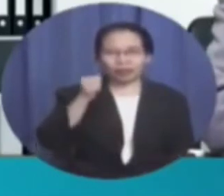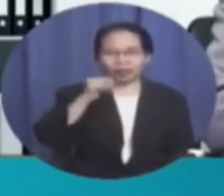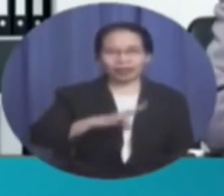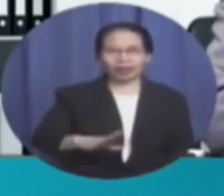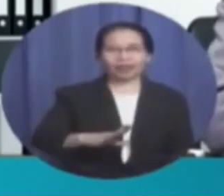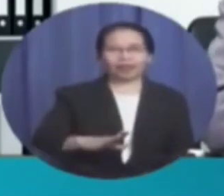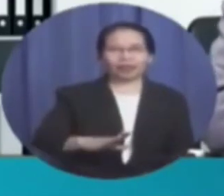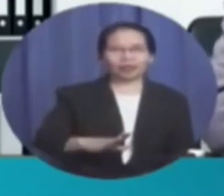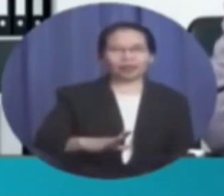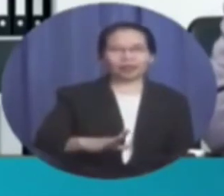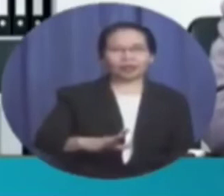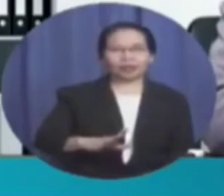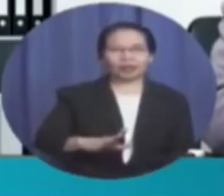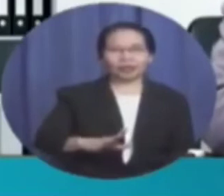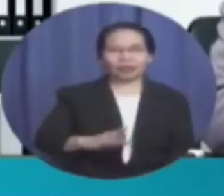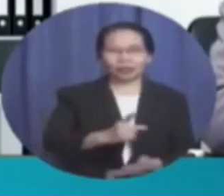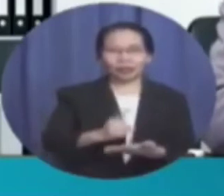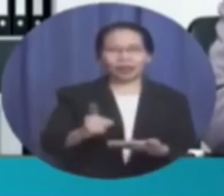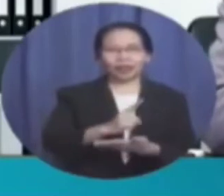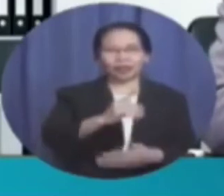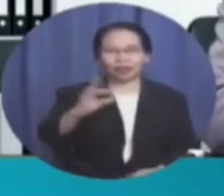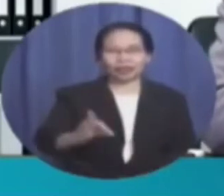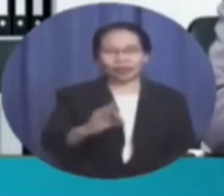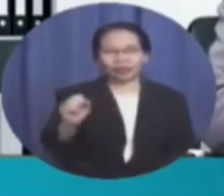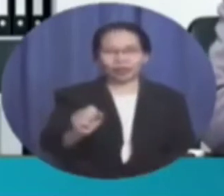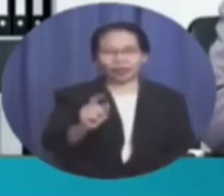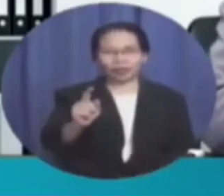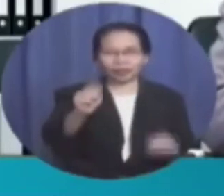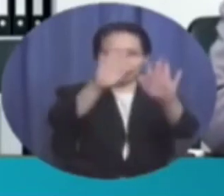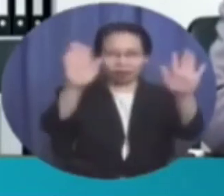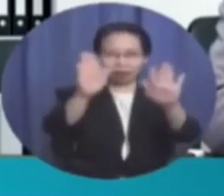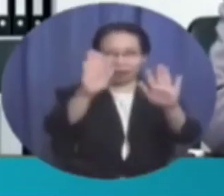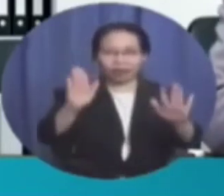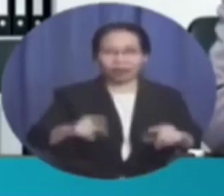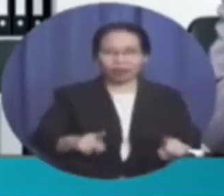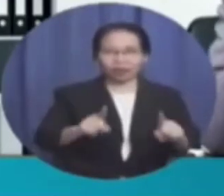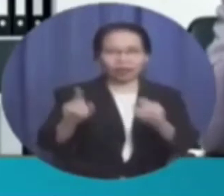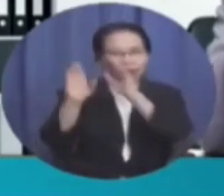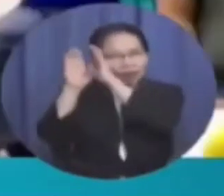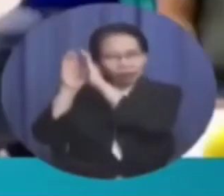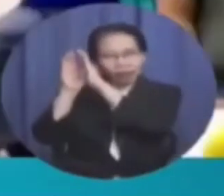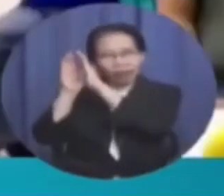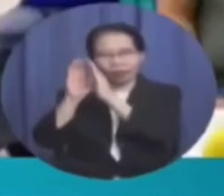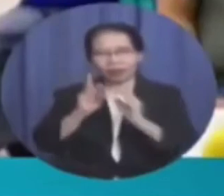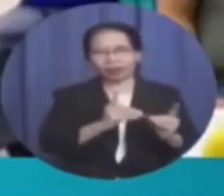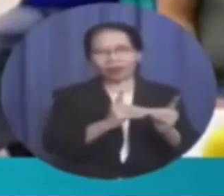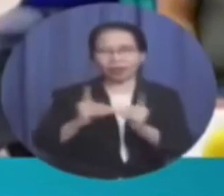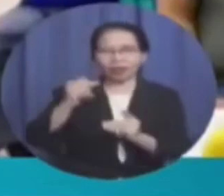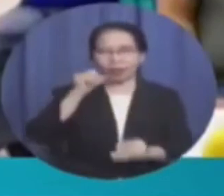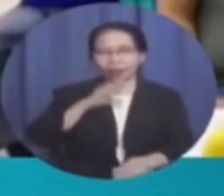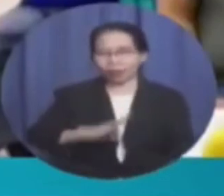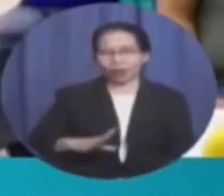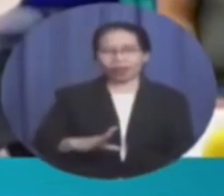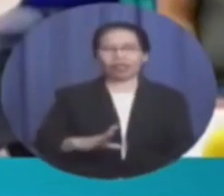babae. Pagka weekends, Biyernes, Sabado o Linggo, pupunta siya sa club, nagde-date siya ng